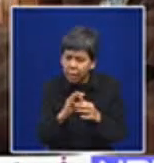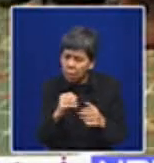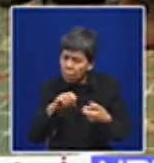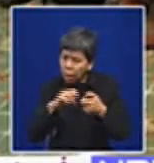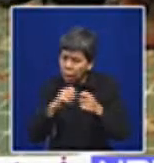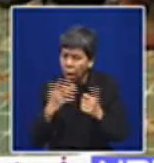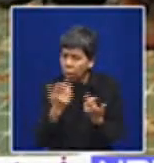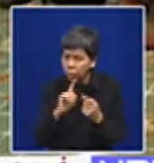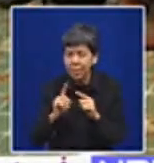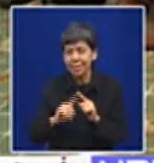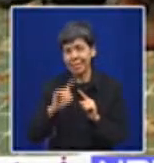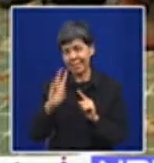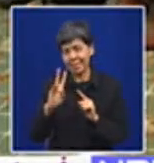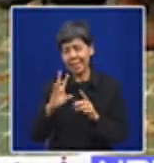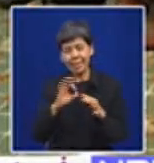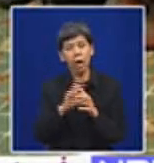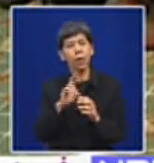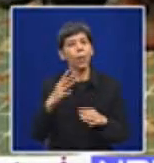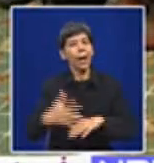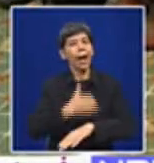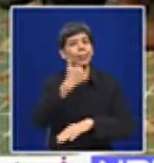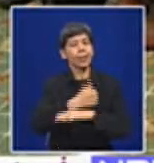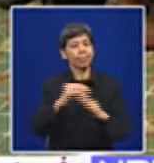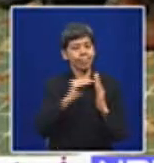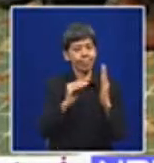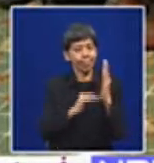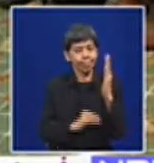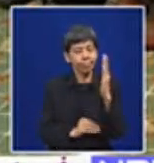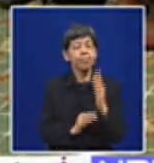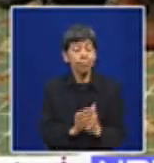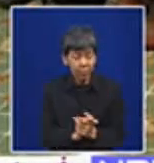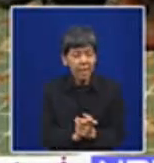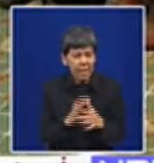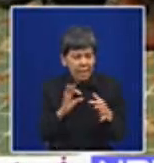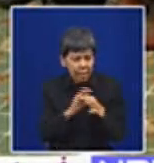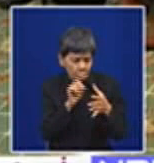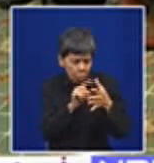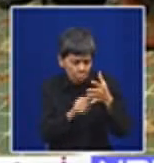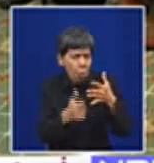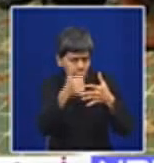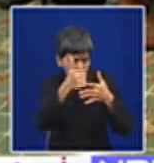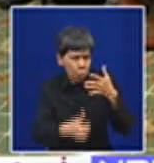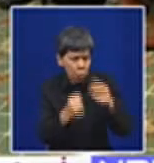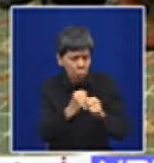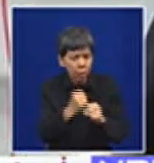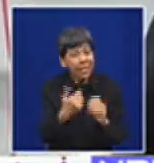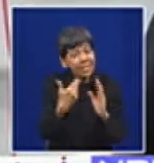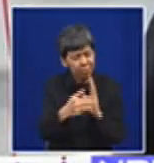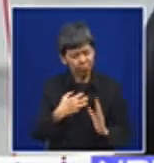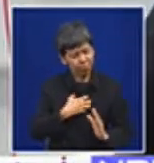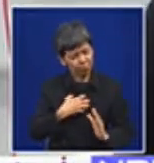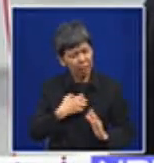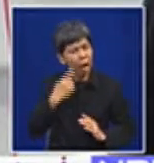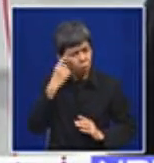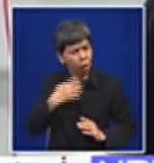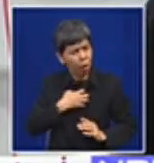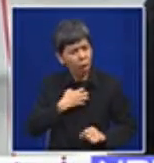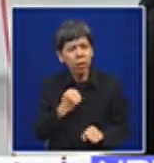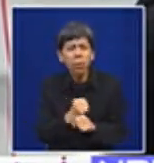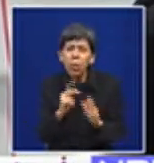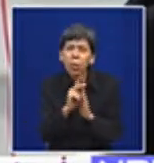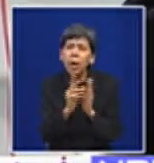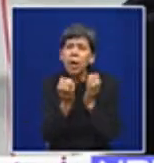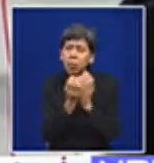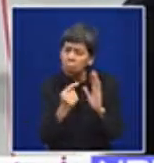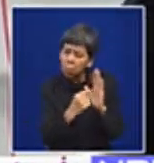ประโยชน์และกลุ่มที่7ระบบการเมืองท้องถิ่นซึ่งส่วนใหญ่เป็นประเด็นที่น่าสนใจที่ชาวอีสานต้องการทราบว่าในร่